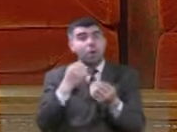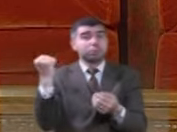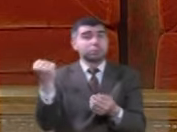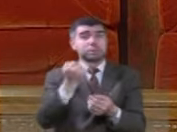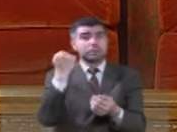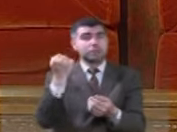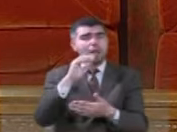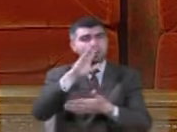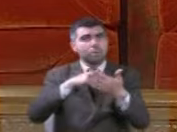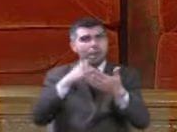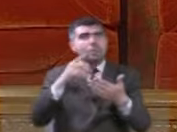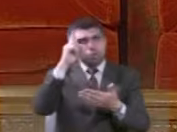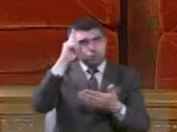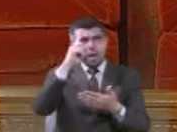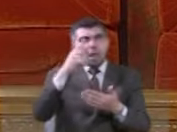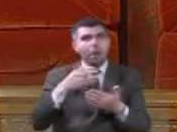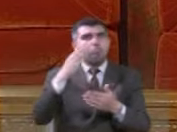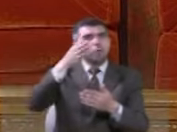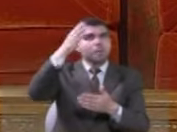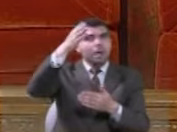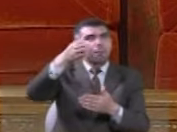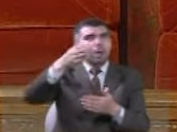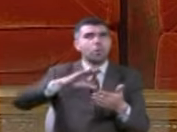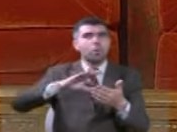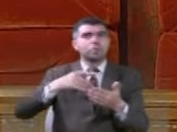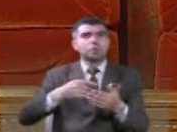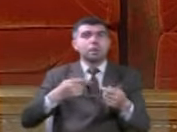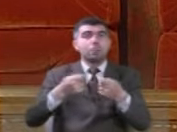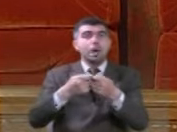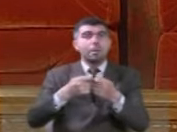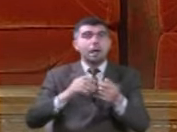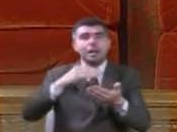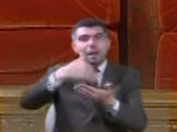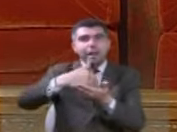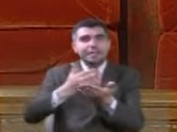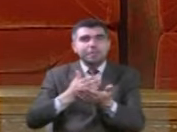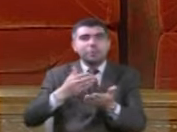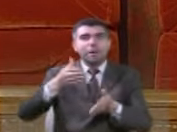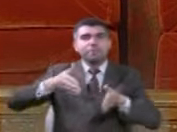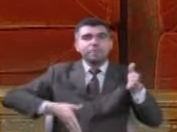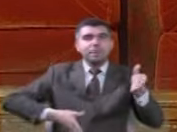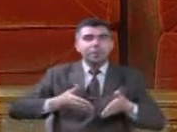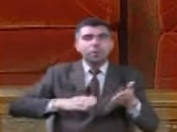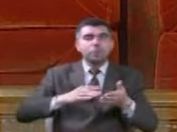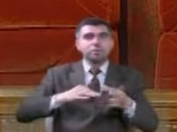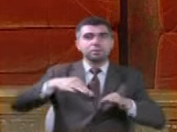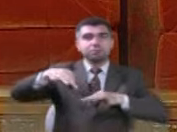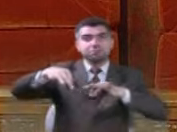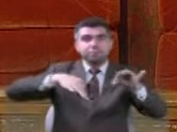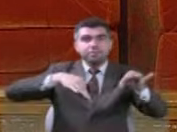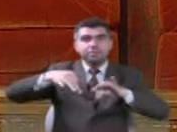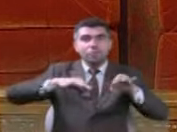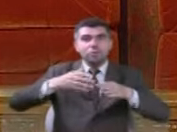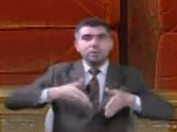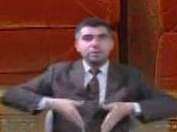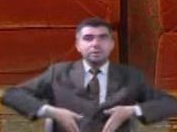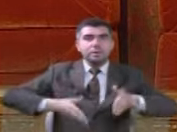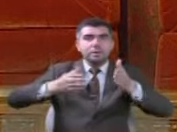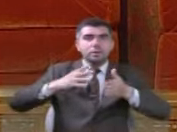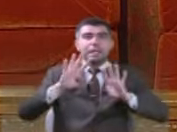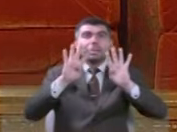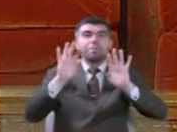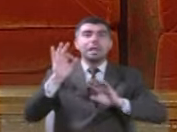مازال مبرمجة، نحاول إن شاء الله نعالجها، لأننا مشينا فيما يسمى بالمقاطع المهيكلة اللي هي غالبا كيمر منها 80% من